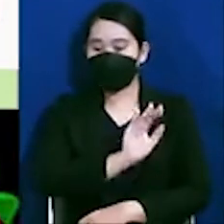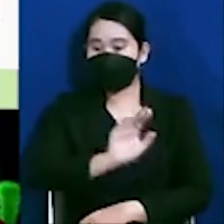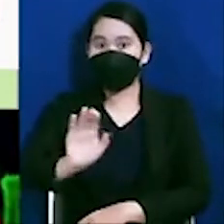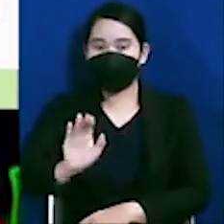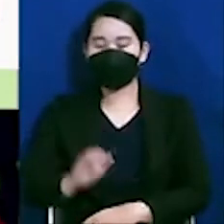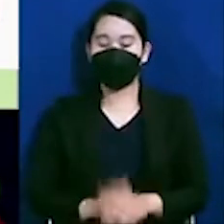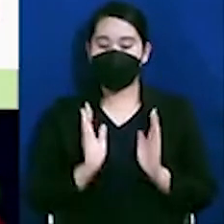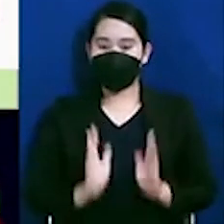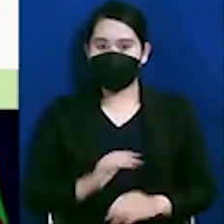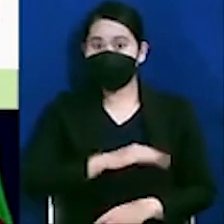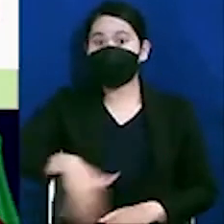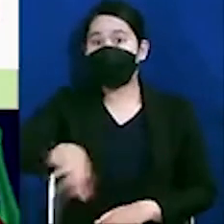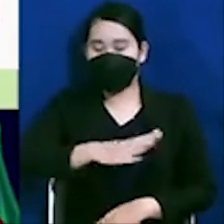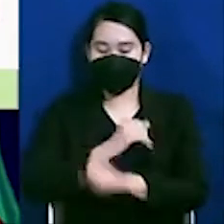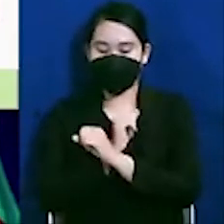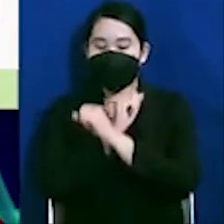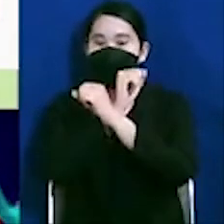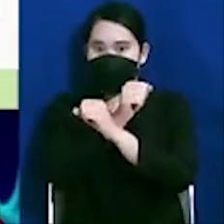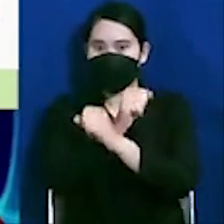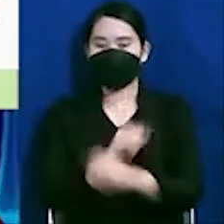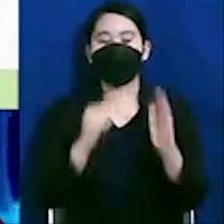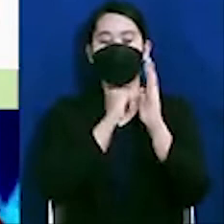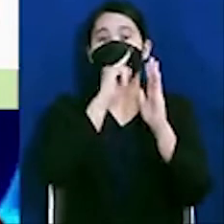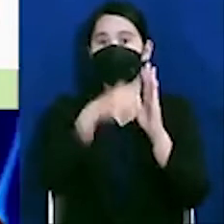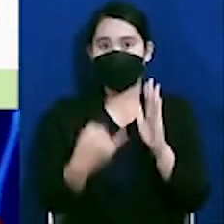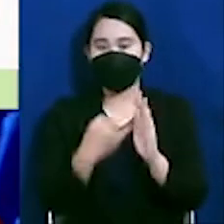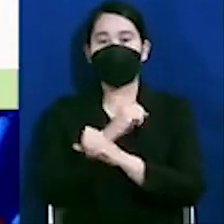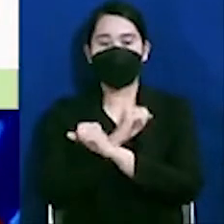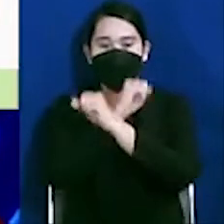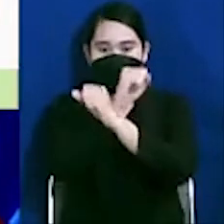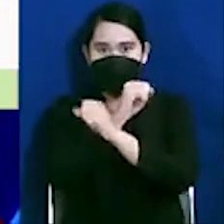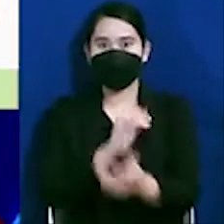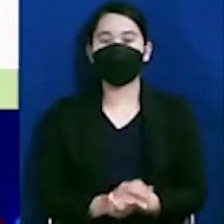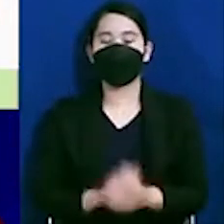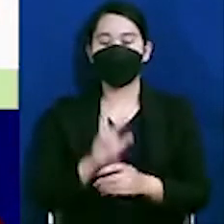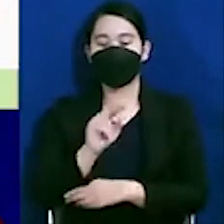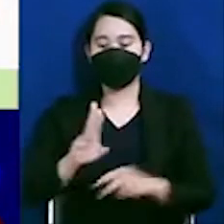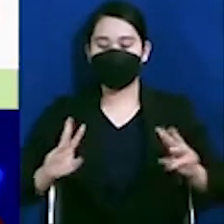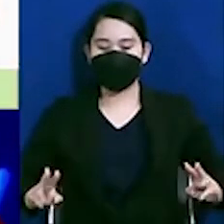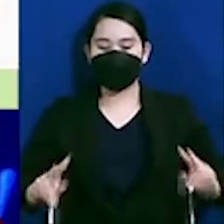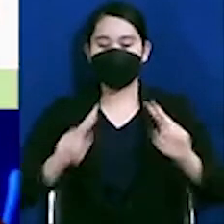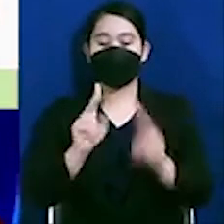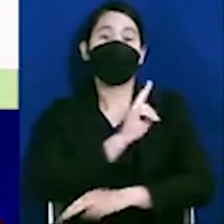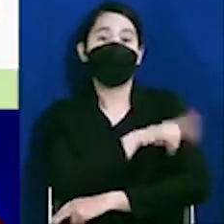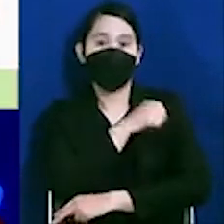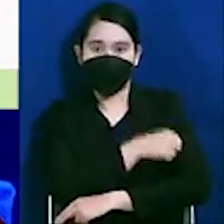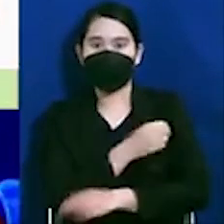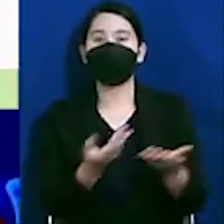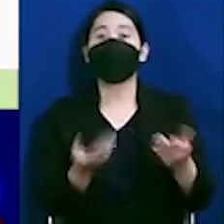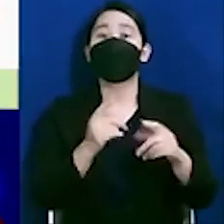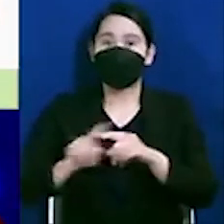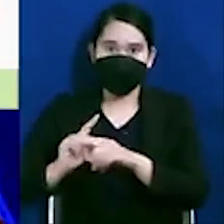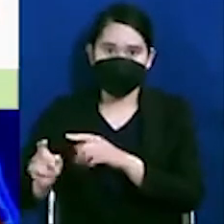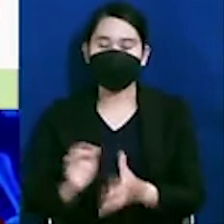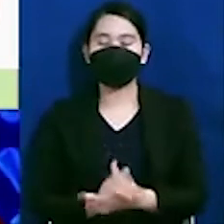บุคคลชุมชนนะครับแล้วก็อาจจะที่จังหวัดนะครับหรือแม้กระทั่งระบบของกระทรวงสาธุกันกันเองนะครับการรักษาพยาบาล